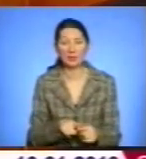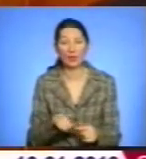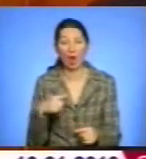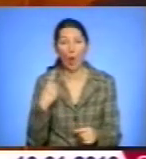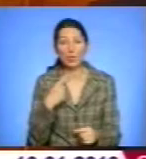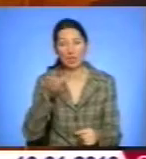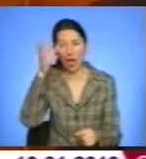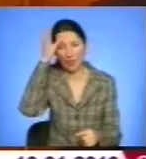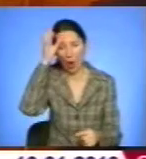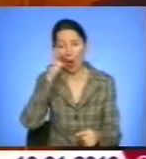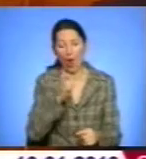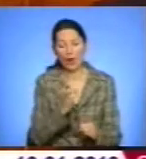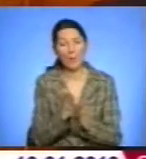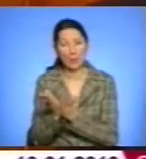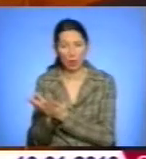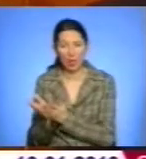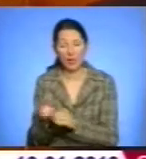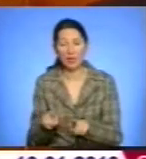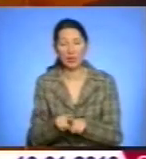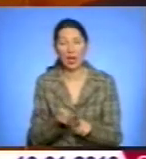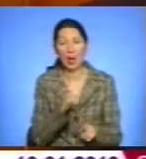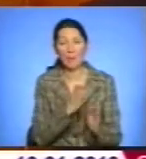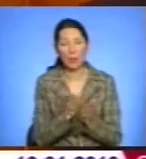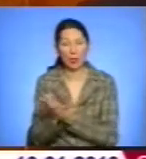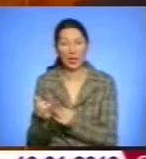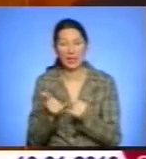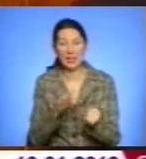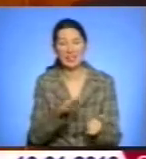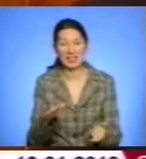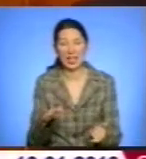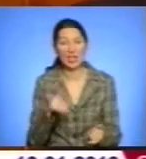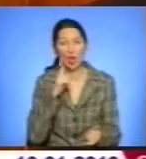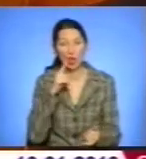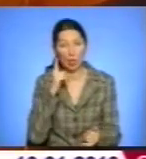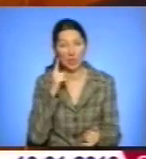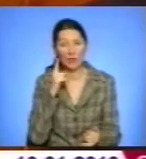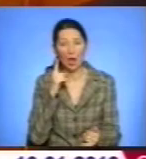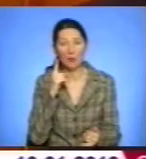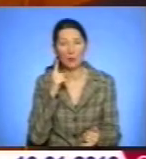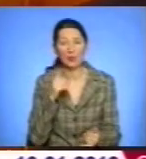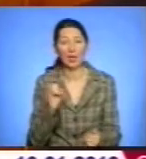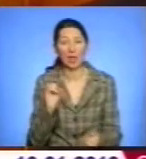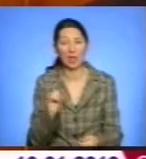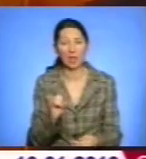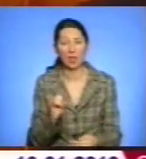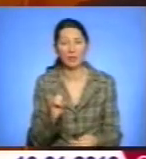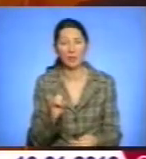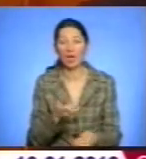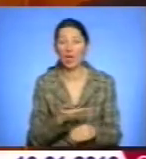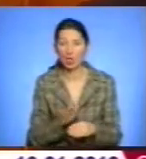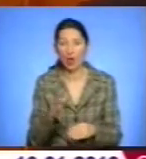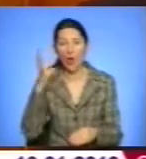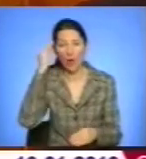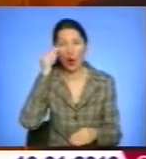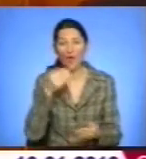обласної наукової бібліотеки та бібліотеки для дітей та юнацтва. От, і частково